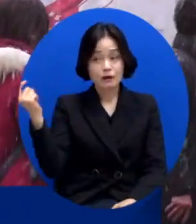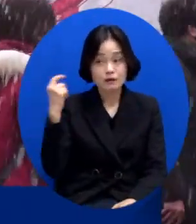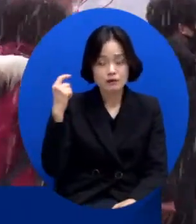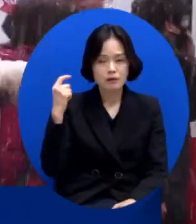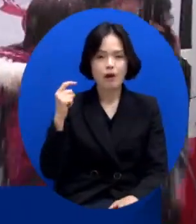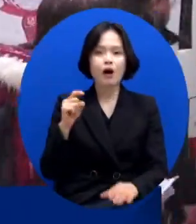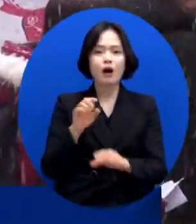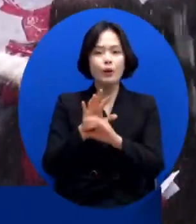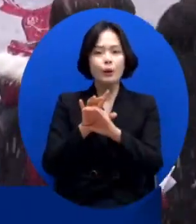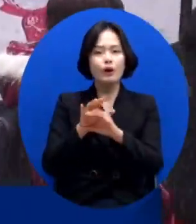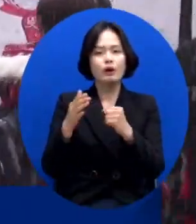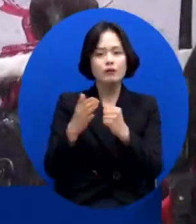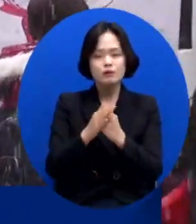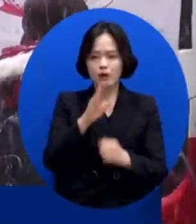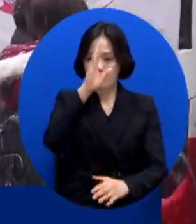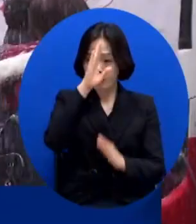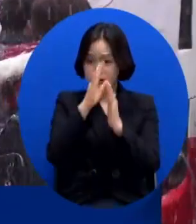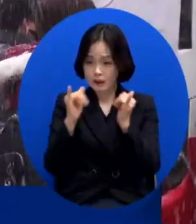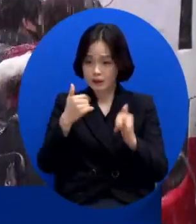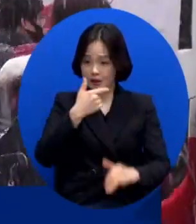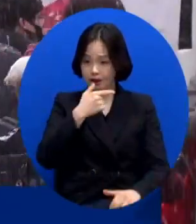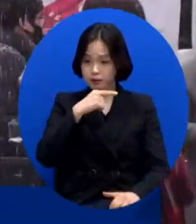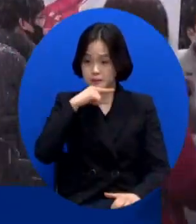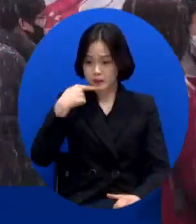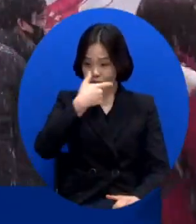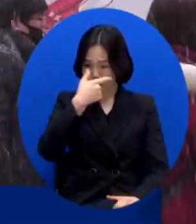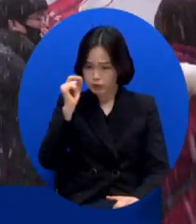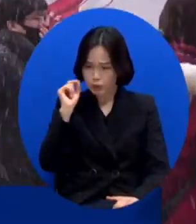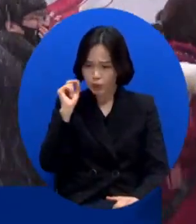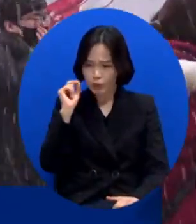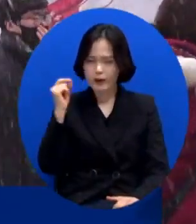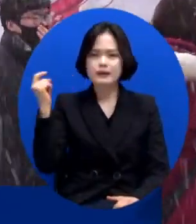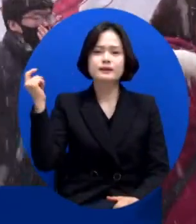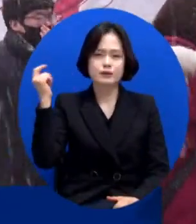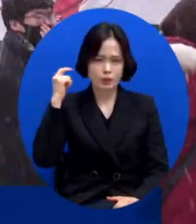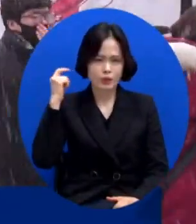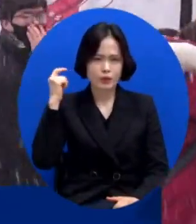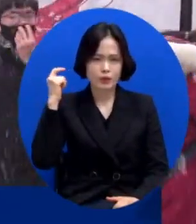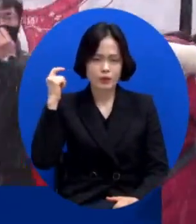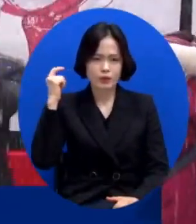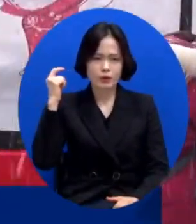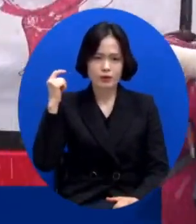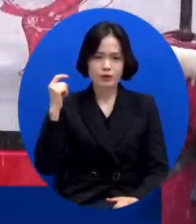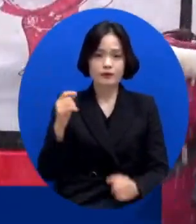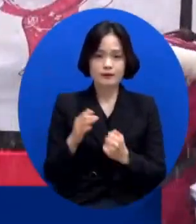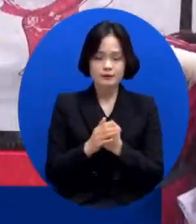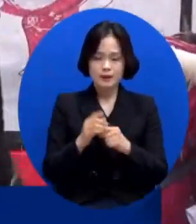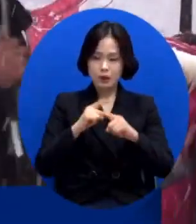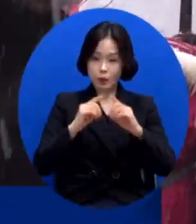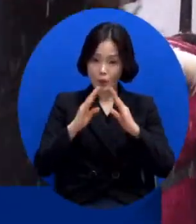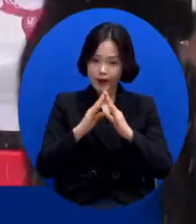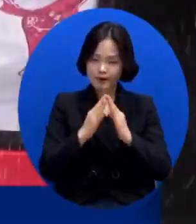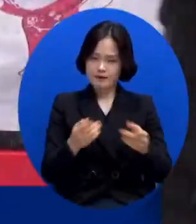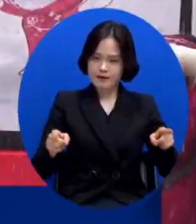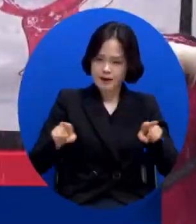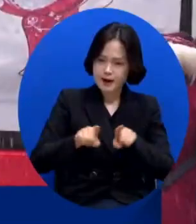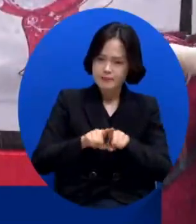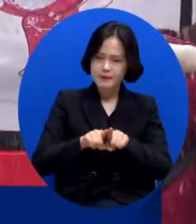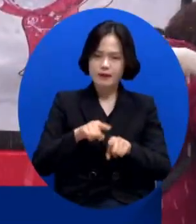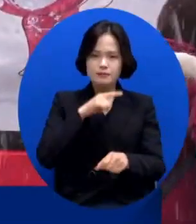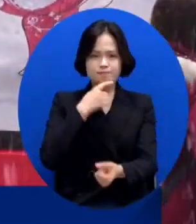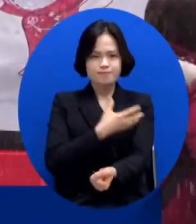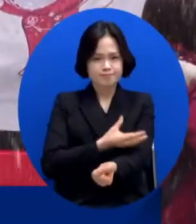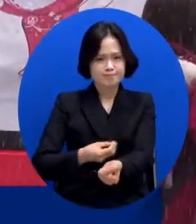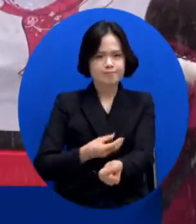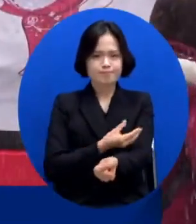헌혈 수급에 에 비상등이 켜졌다 는 소식을 듣고 함교에 1교 에 참석하는 것들을